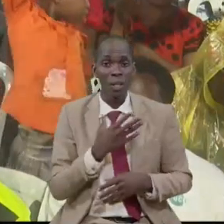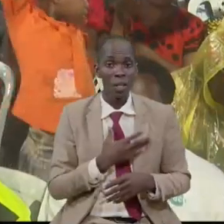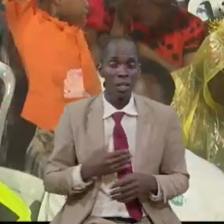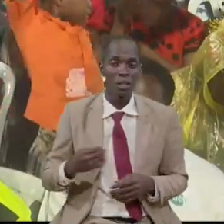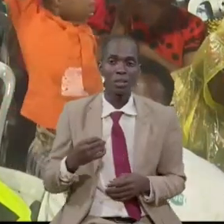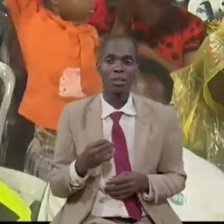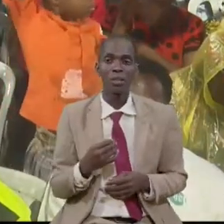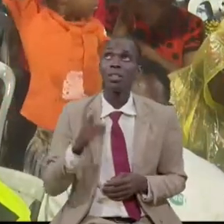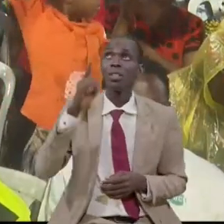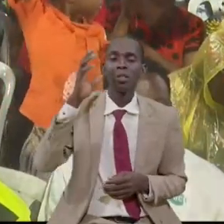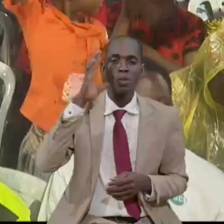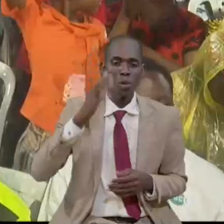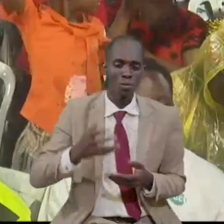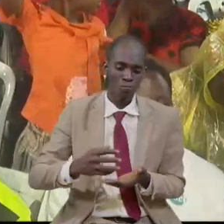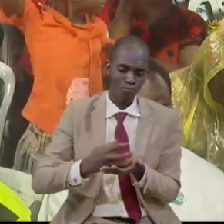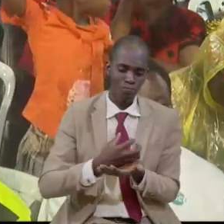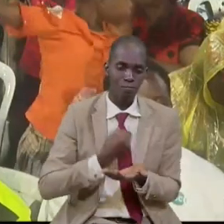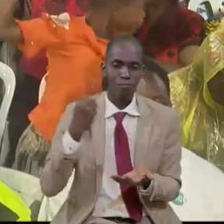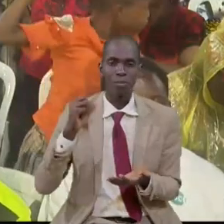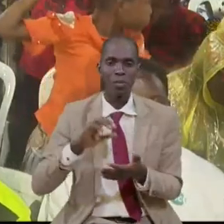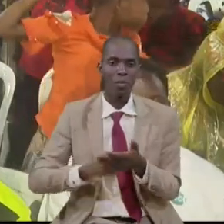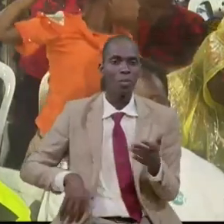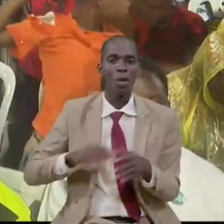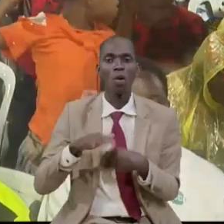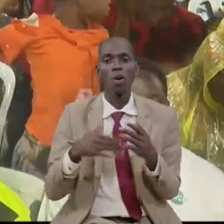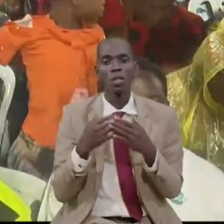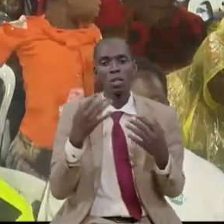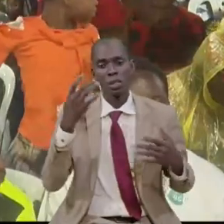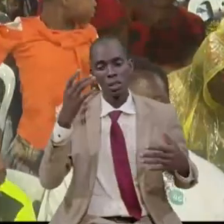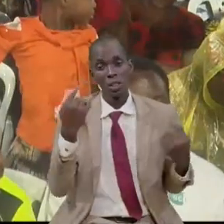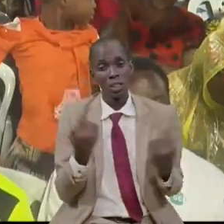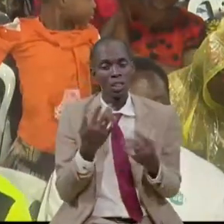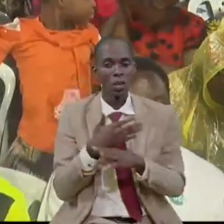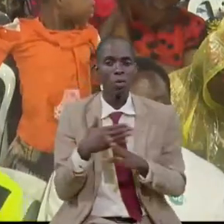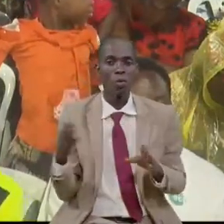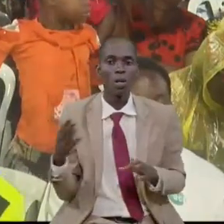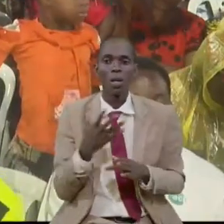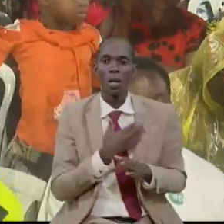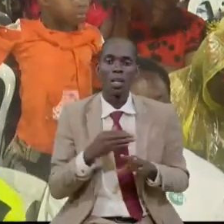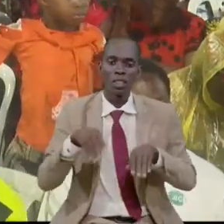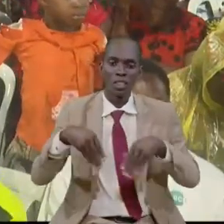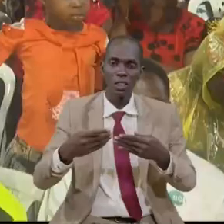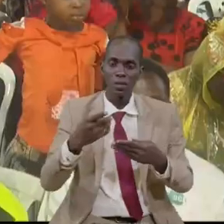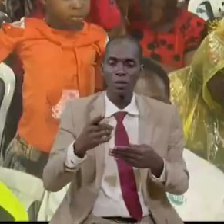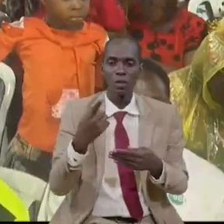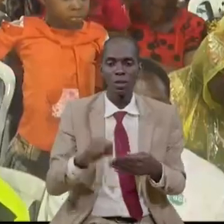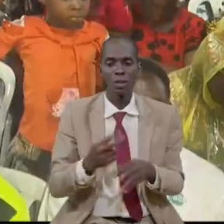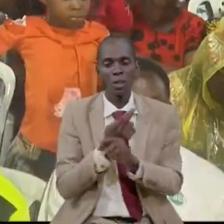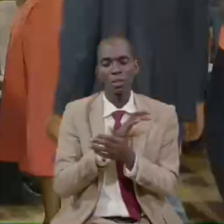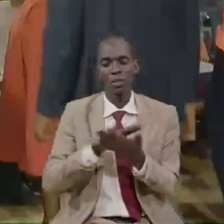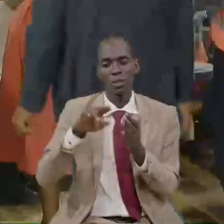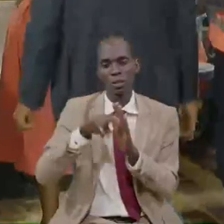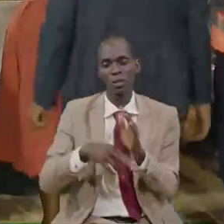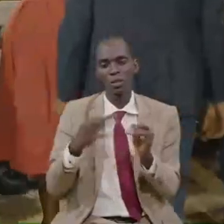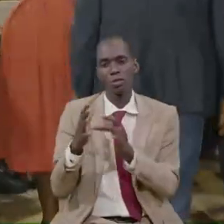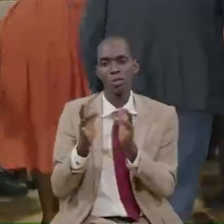Et le Seigneur va ôter tous vos péchés et mettre tout sur Jésus et ôter la justice de Jésus et